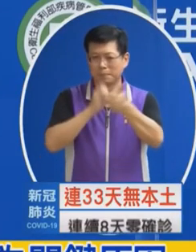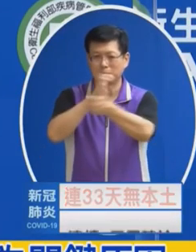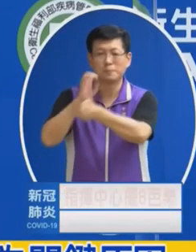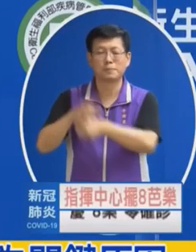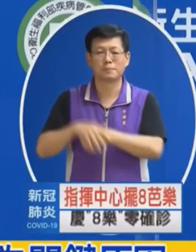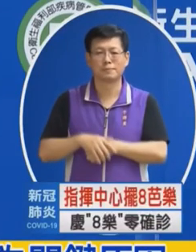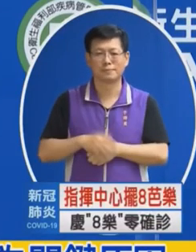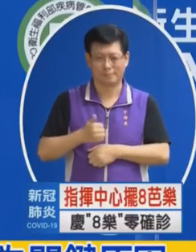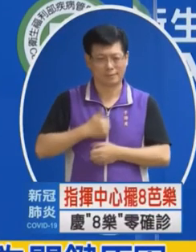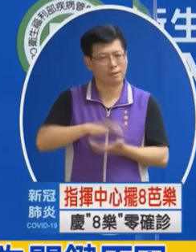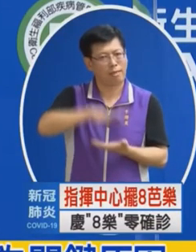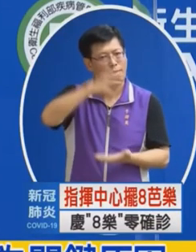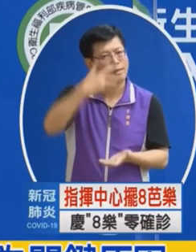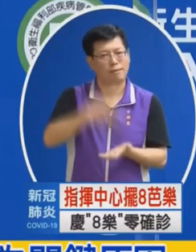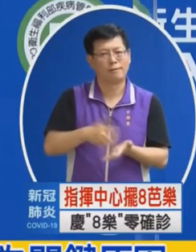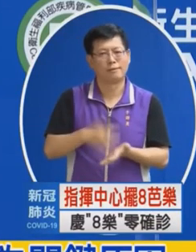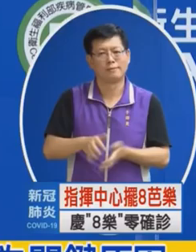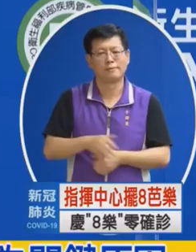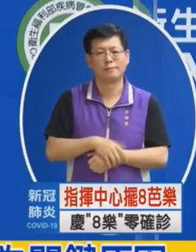了哈。不过那实在是很多。